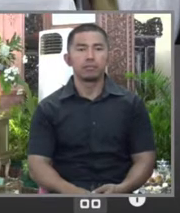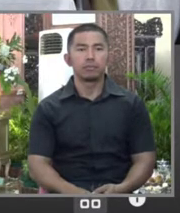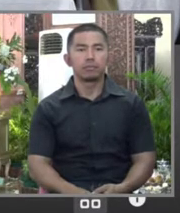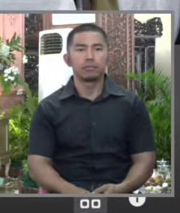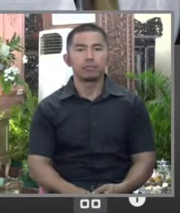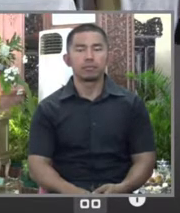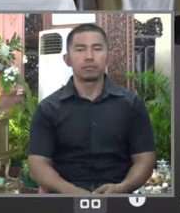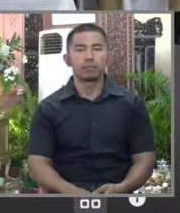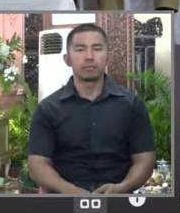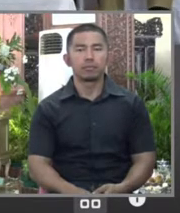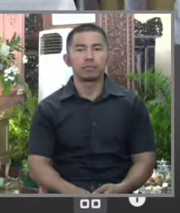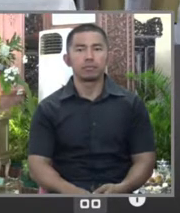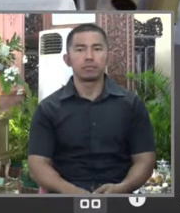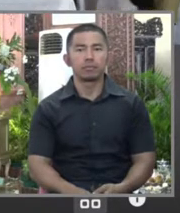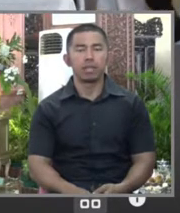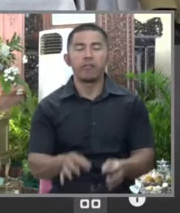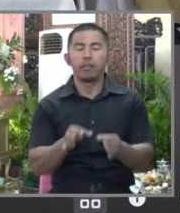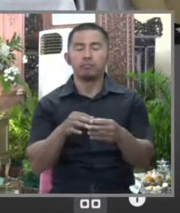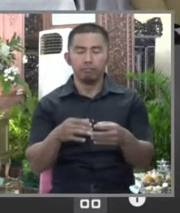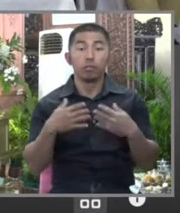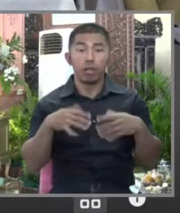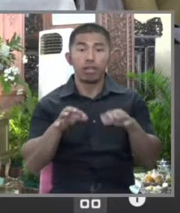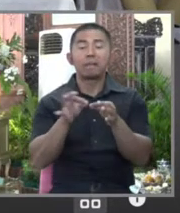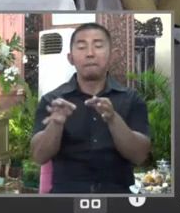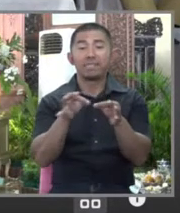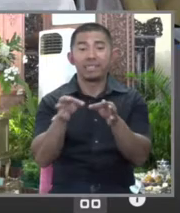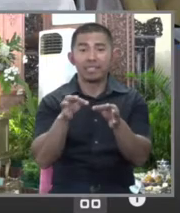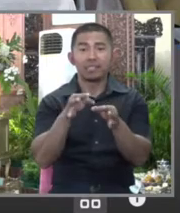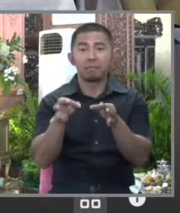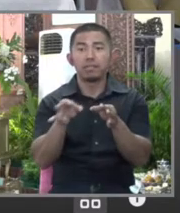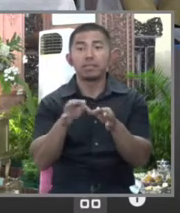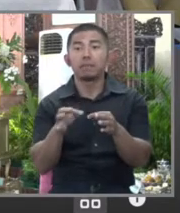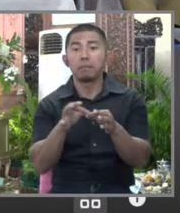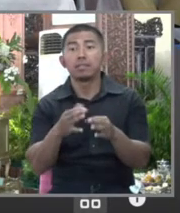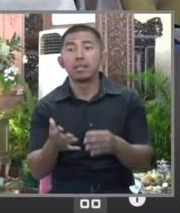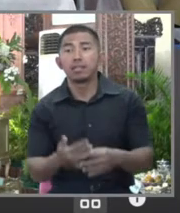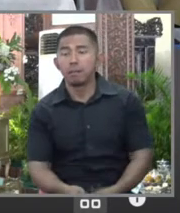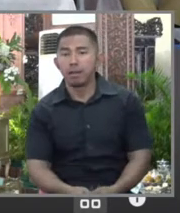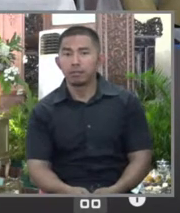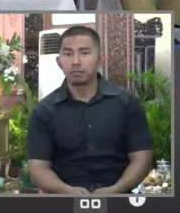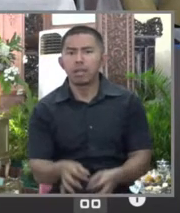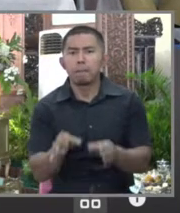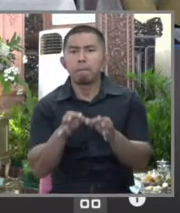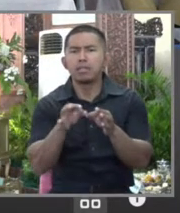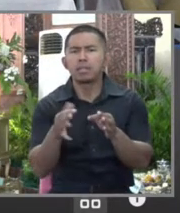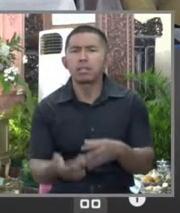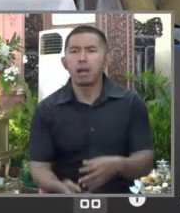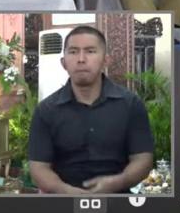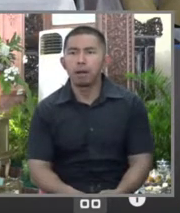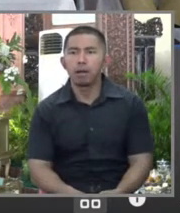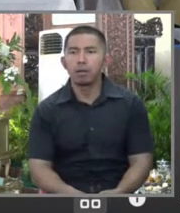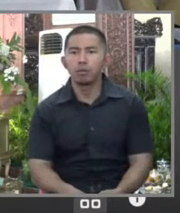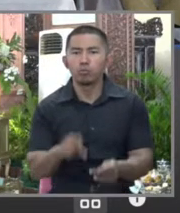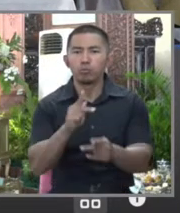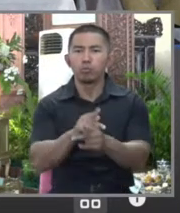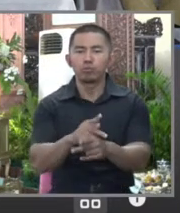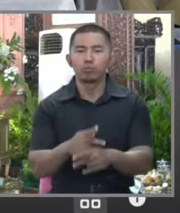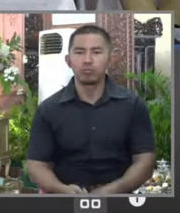Untuk yang fasilitas, Pak. Fasilitas apa? Fasilitas apa? Wong jaluke guru lho, Mang.